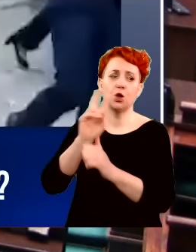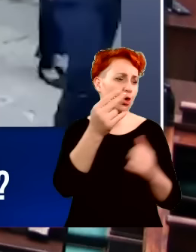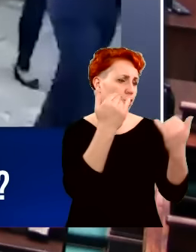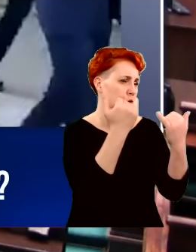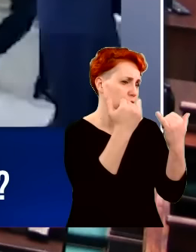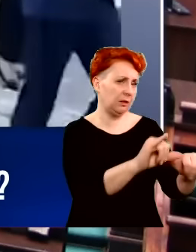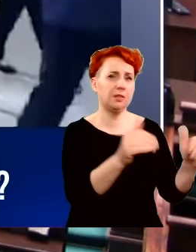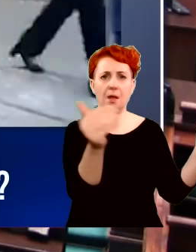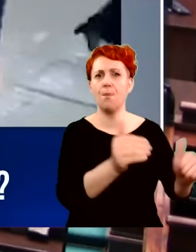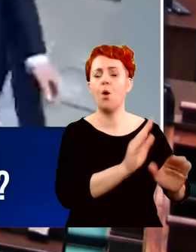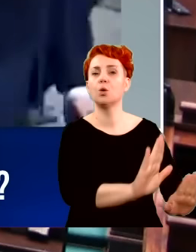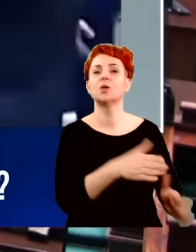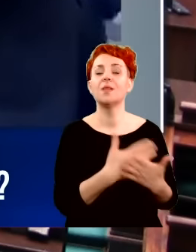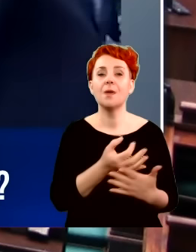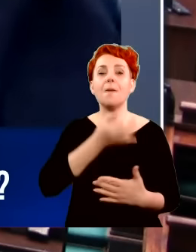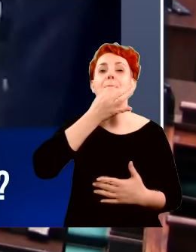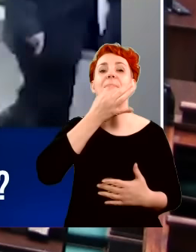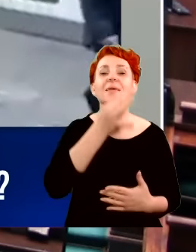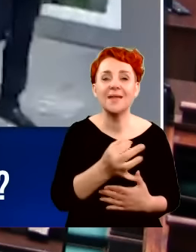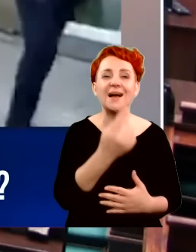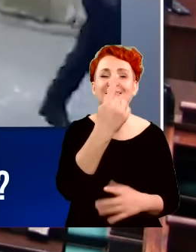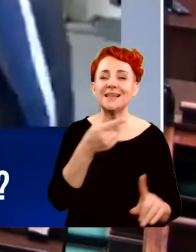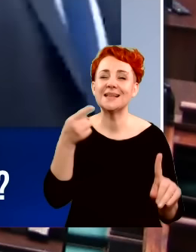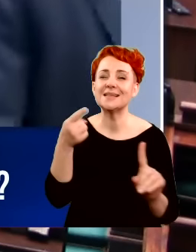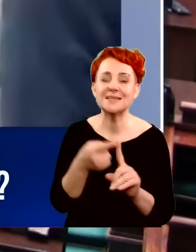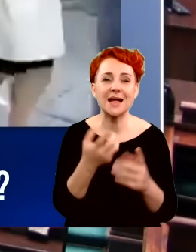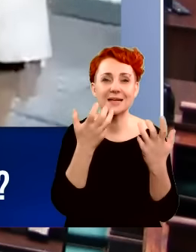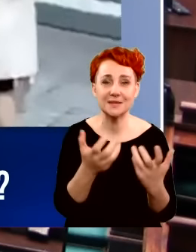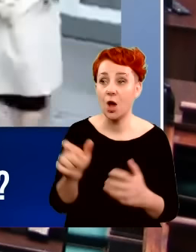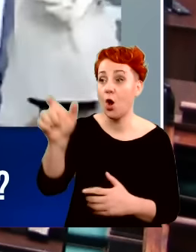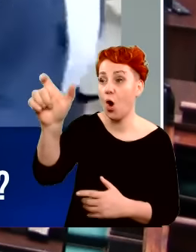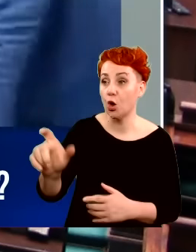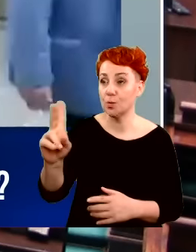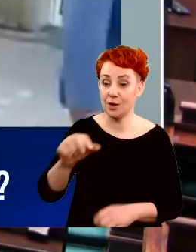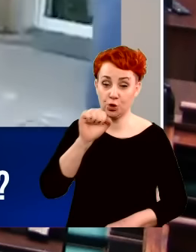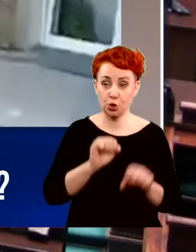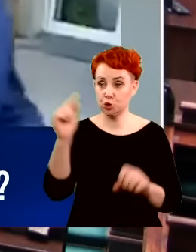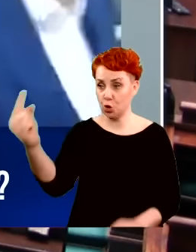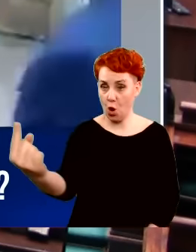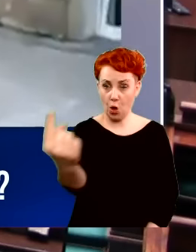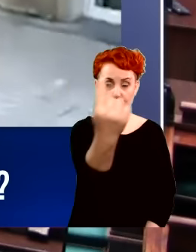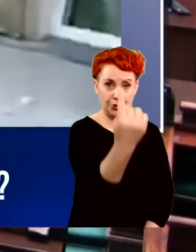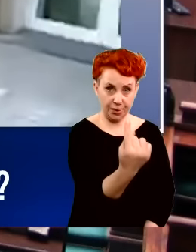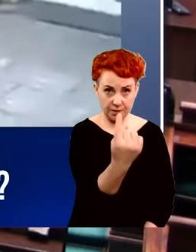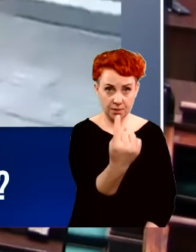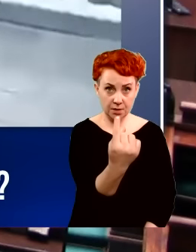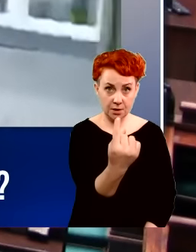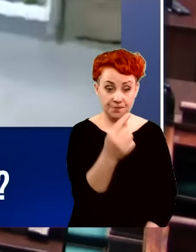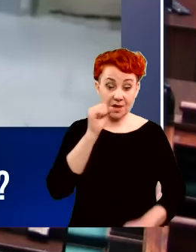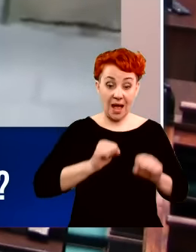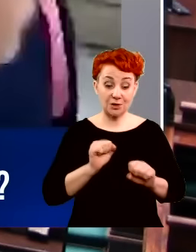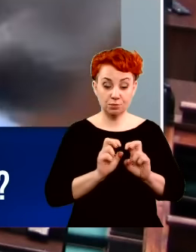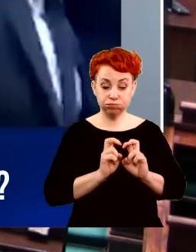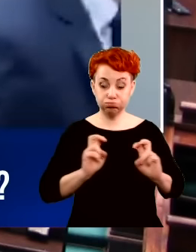teraz pytanie moje Cały czas zmierza do jednego Czy osoba która staje przed sądem w których składzie są sędziowie